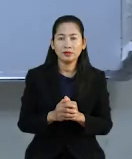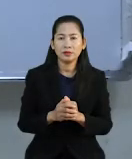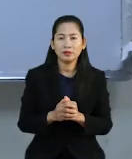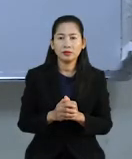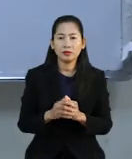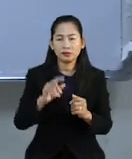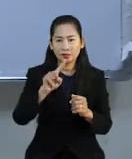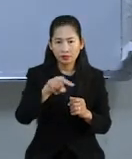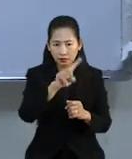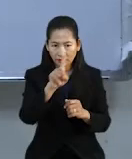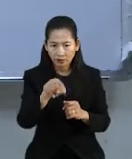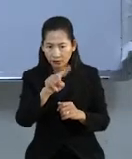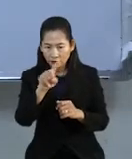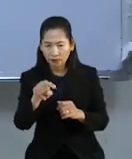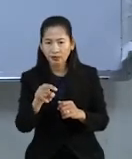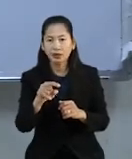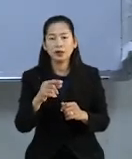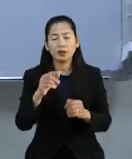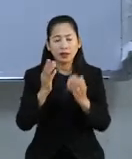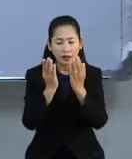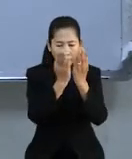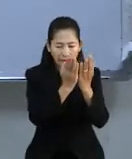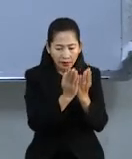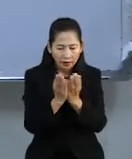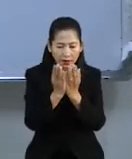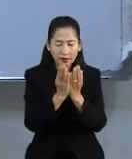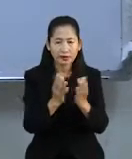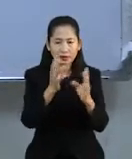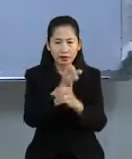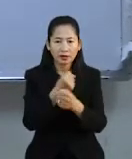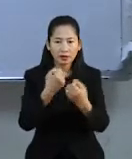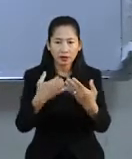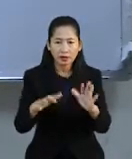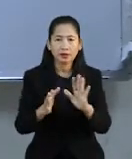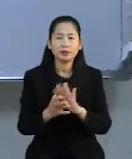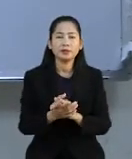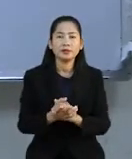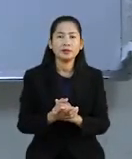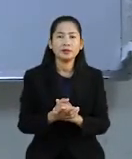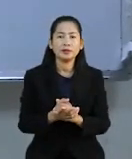chẳng nè khu mình xâm nụ chung con để xa con bàn ăn chọc tình ọc này hay.